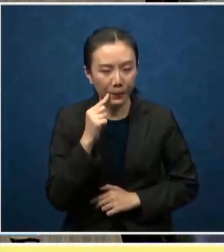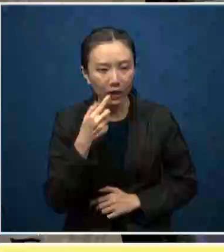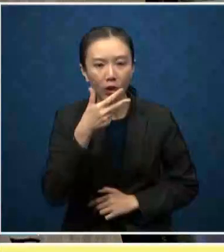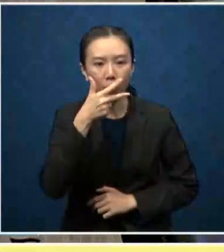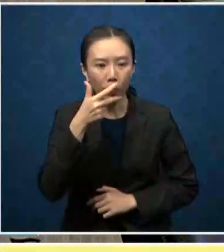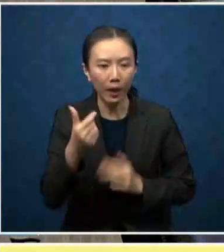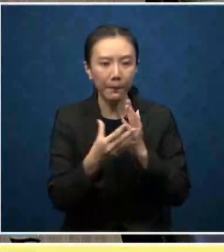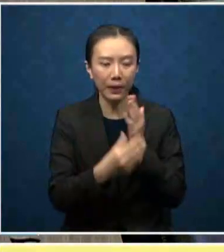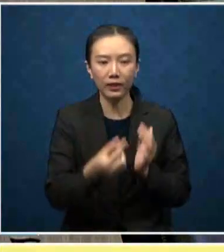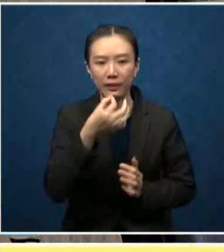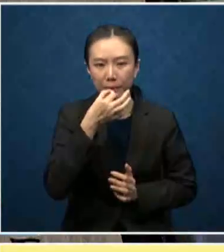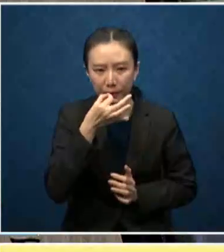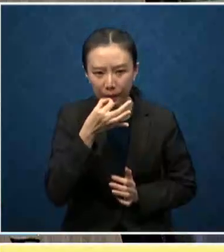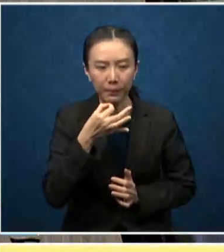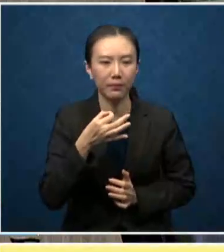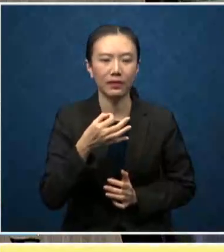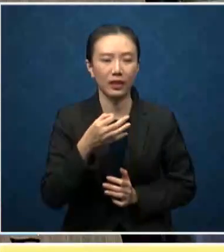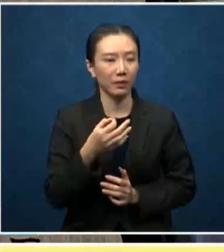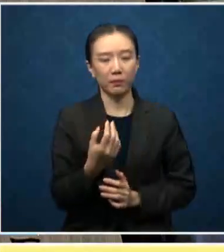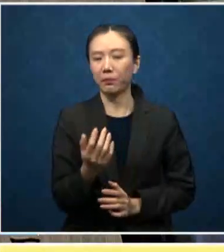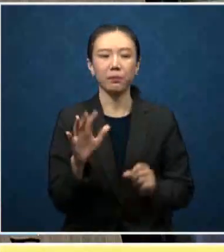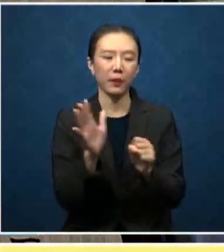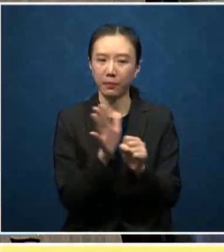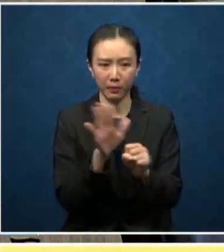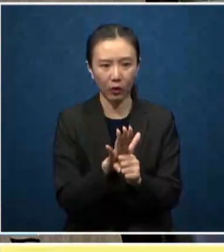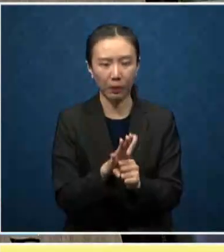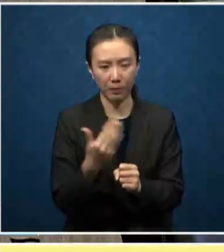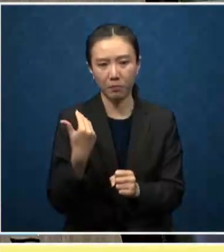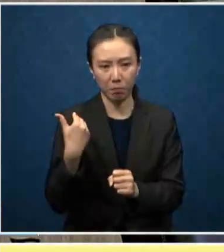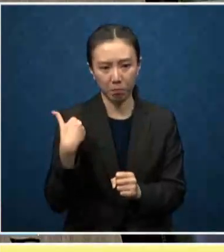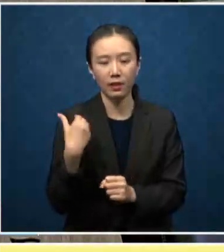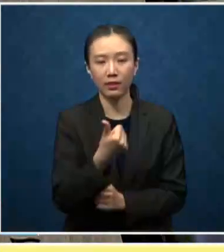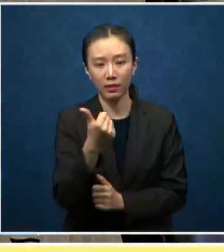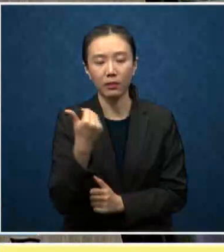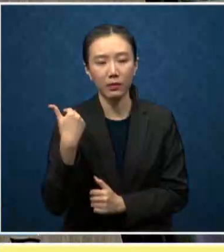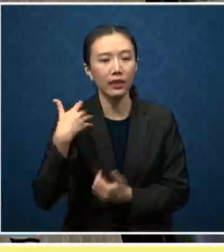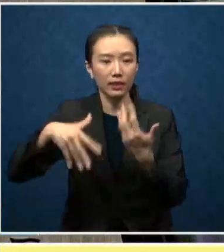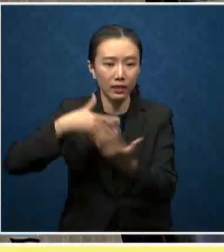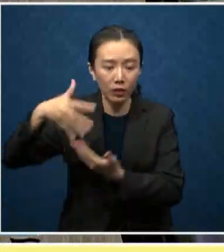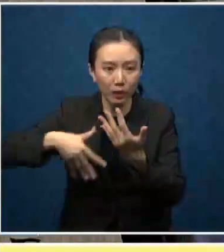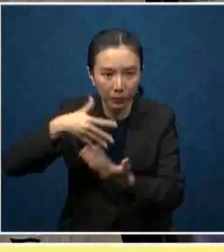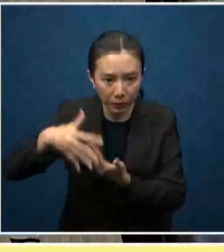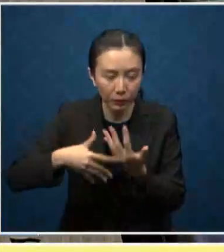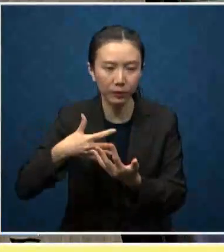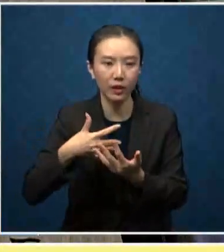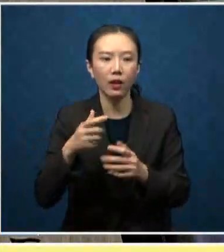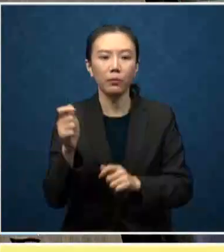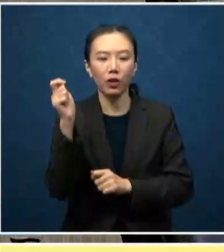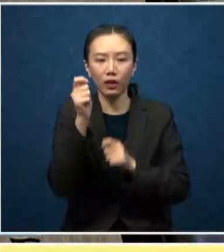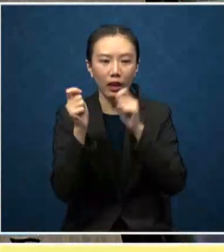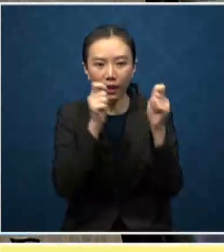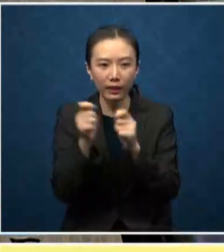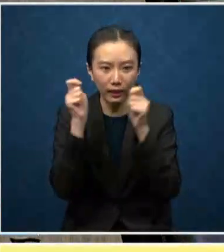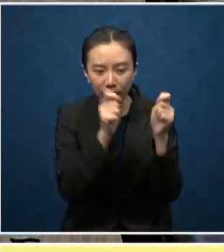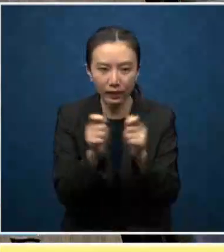ก่อมะเร็งท่านต้องไปคิดนะนะเรื่องของสิ่งแวดล้อมมลภาวะต่างๆเรื่อง